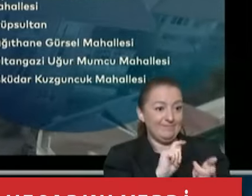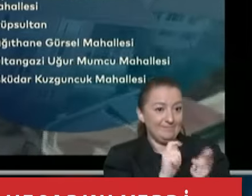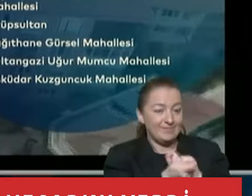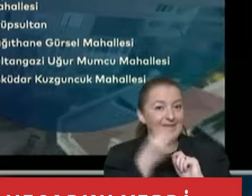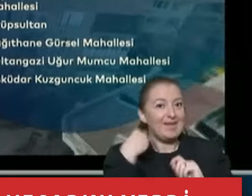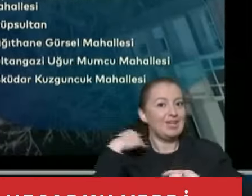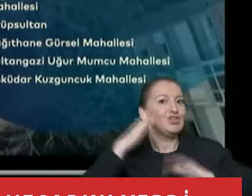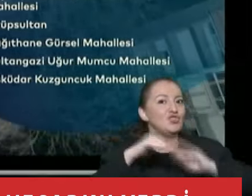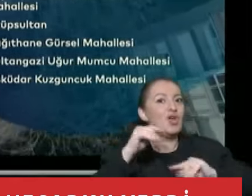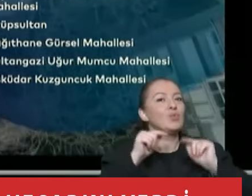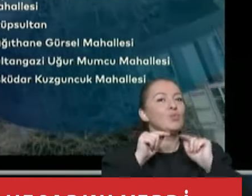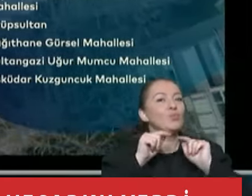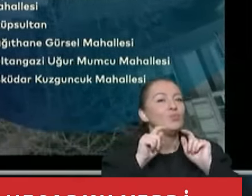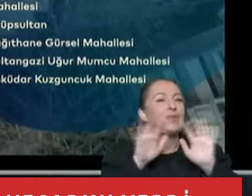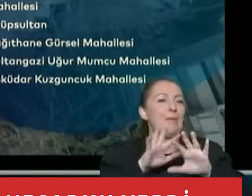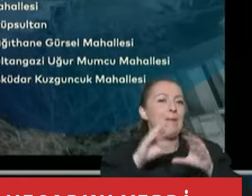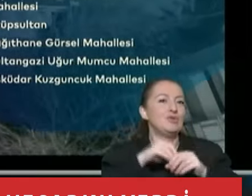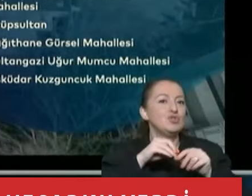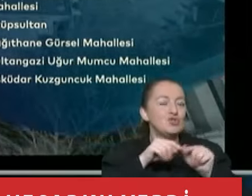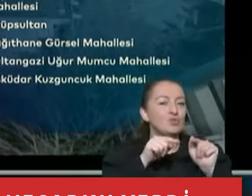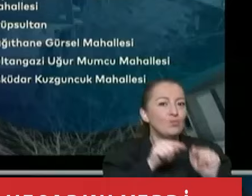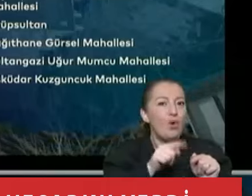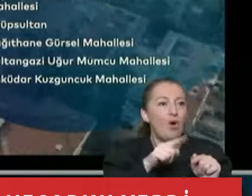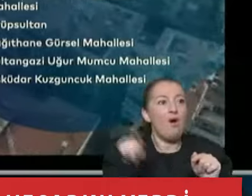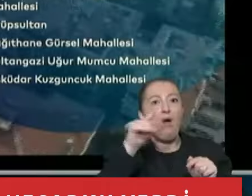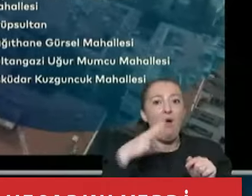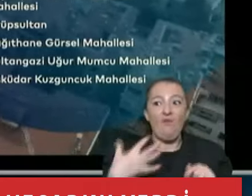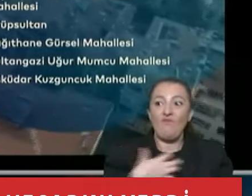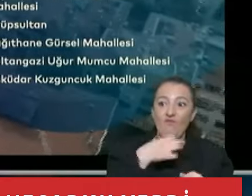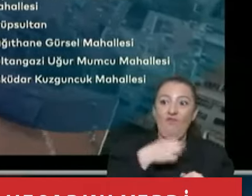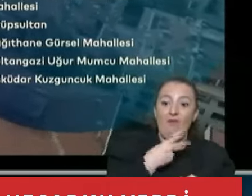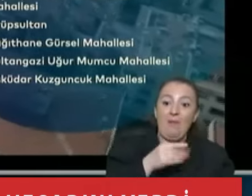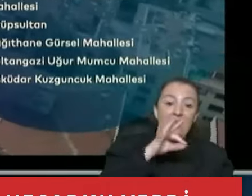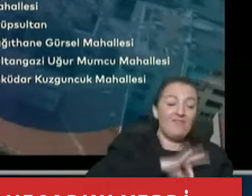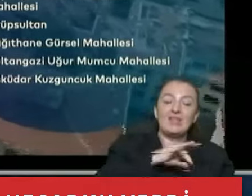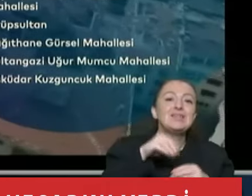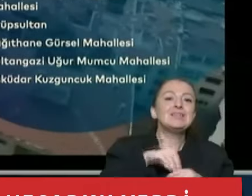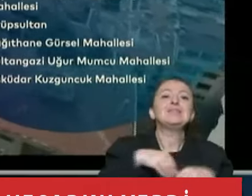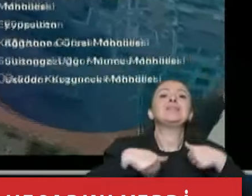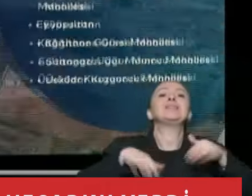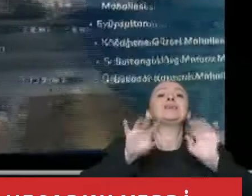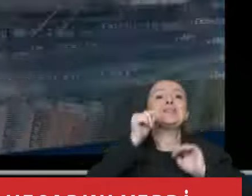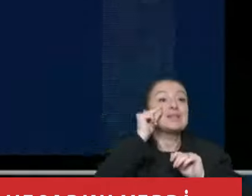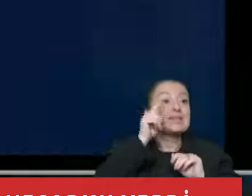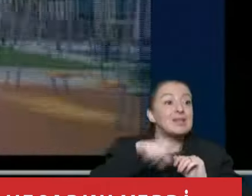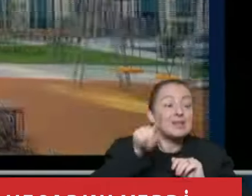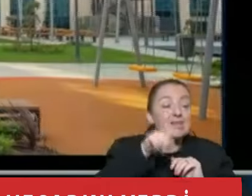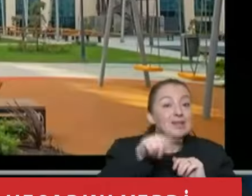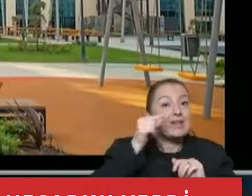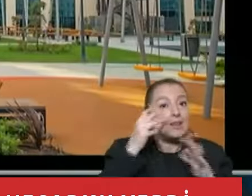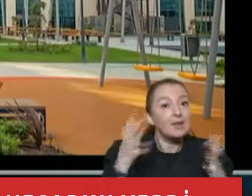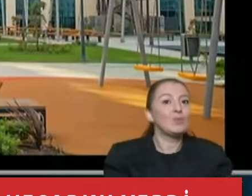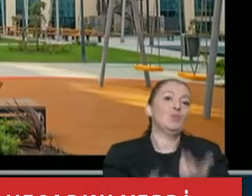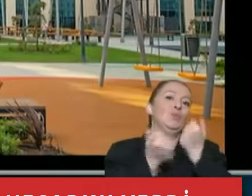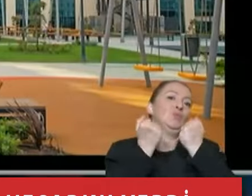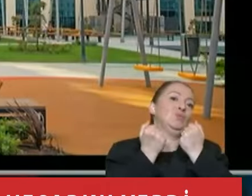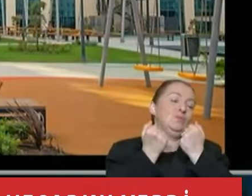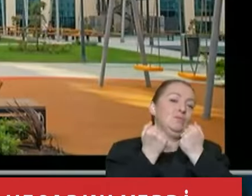gerçekten hiç kimse için rant kaynağı olarak değil insanlarımızın kazançlı çıkacağı bir süreç olarak